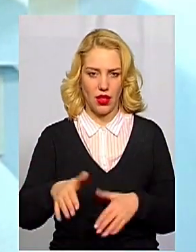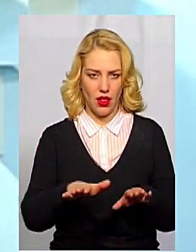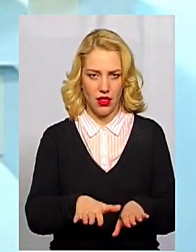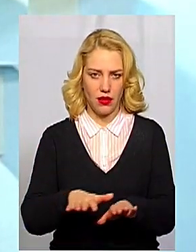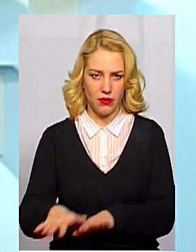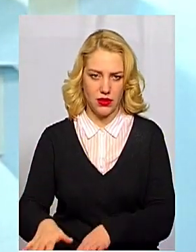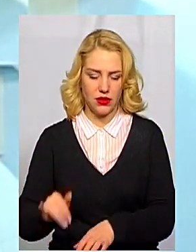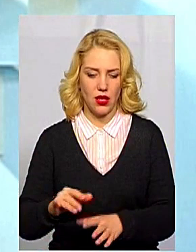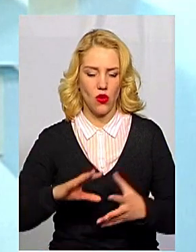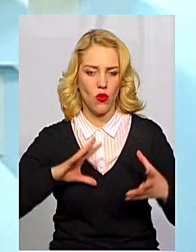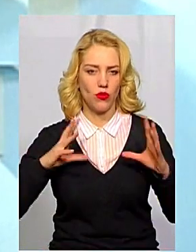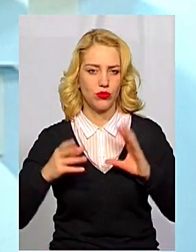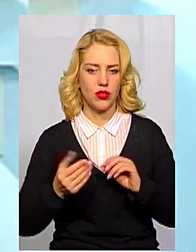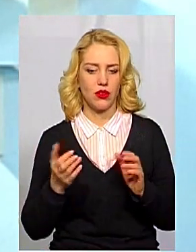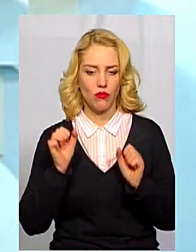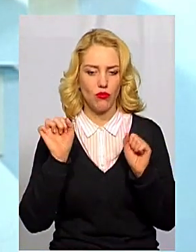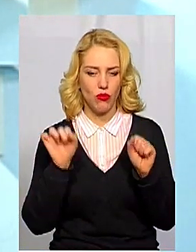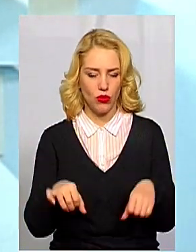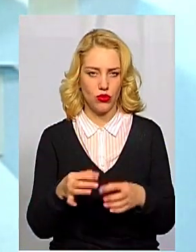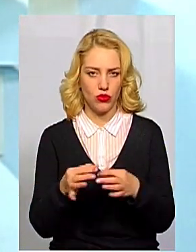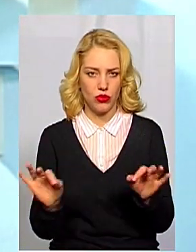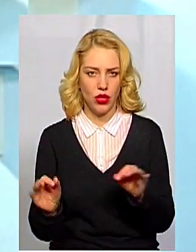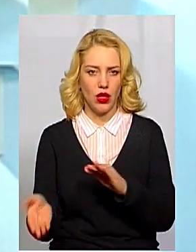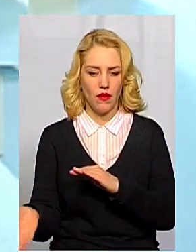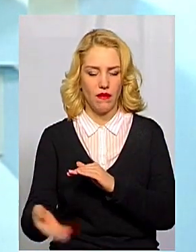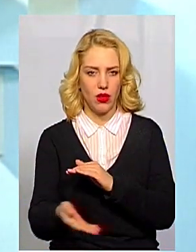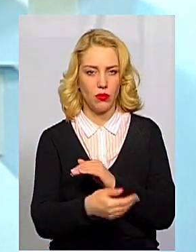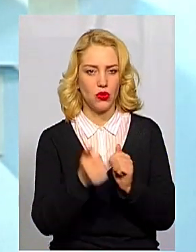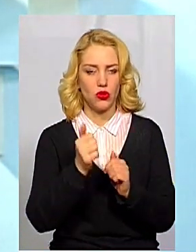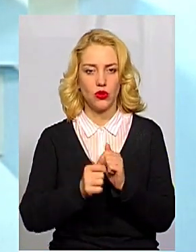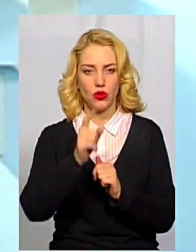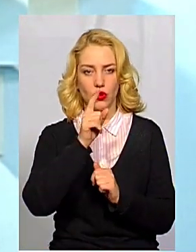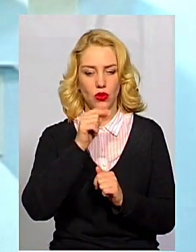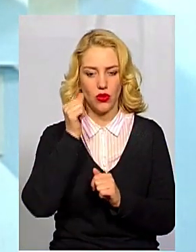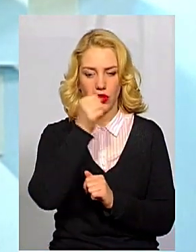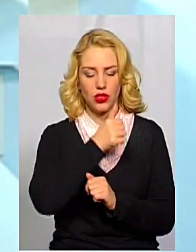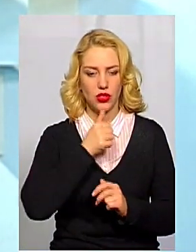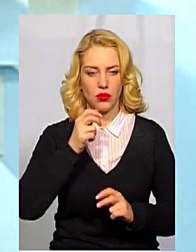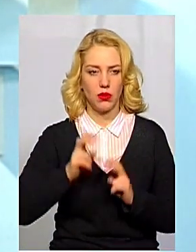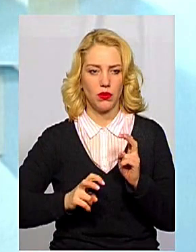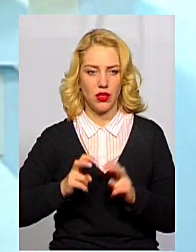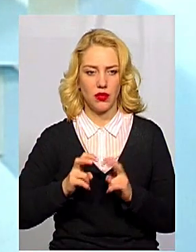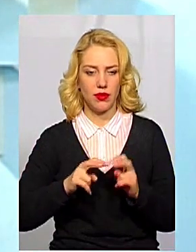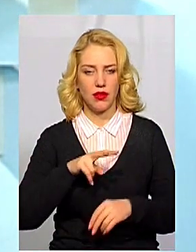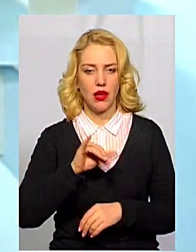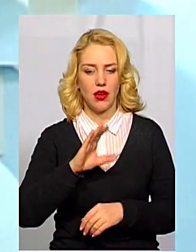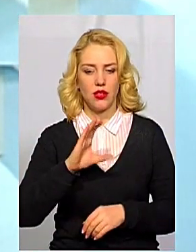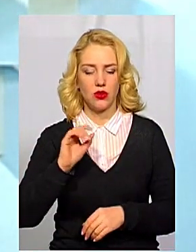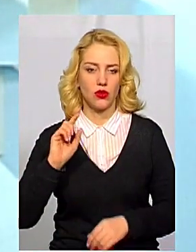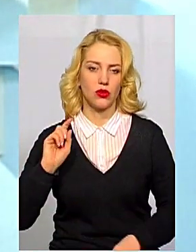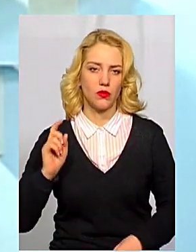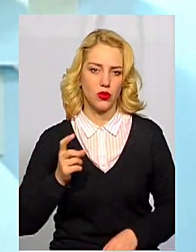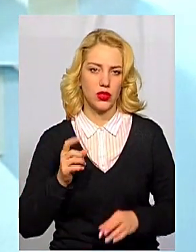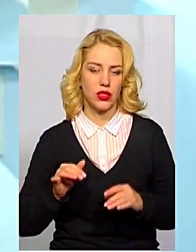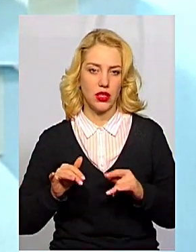і обсягу, який може бути вирубаний щорічно підприємством, яке веде лісогосподарську діяльність.